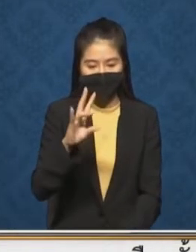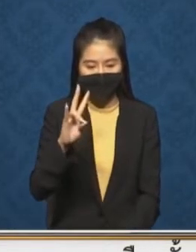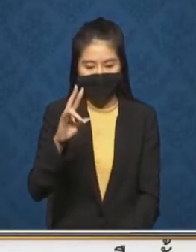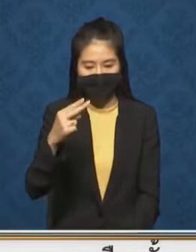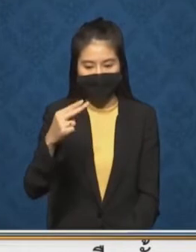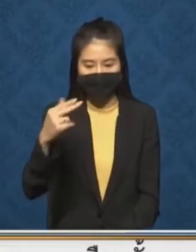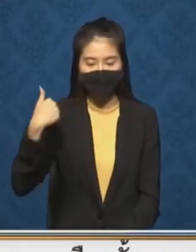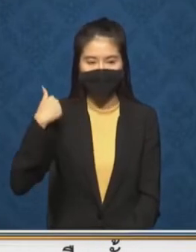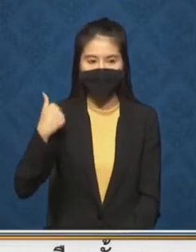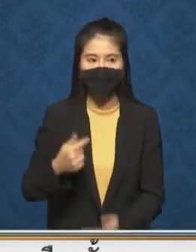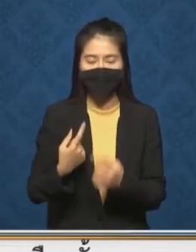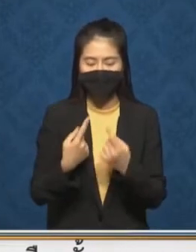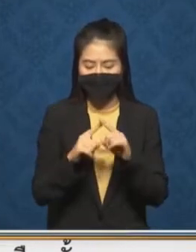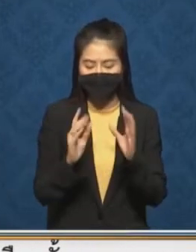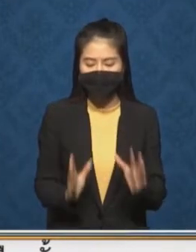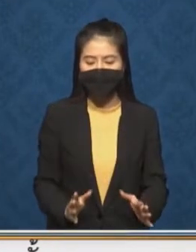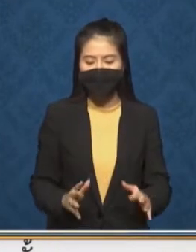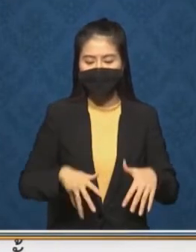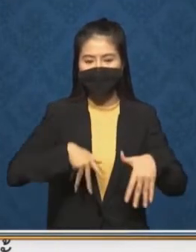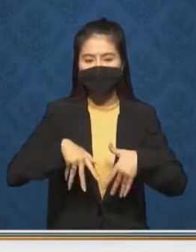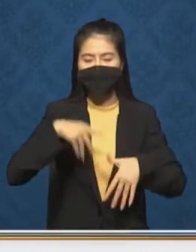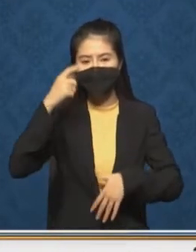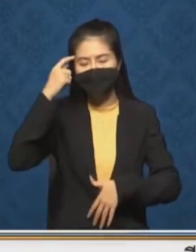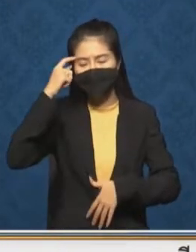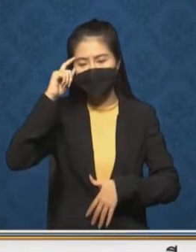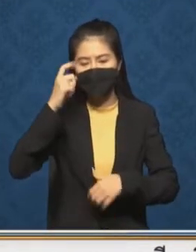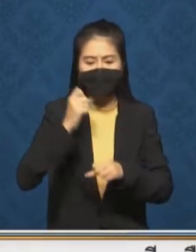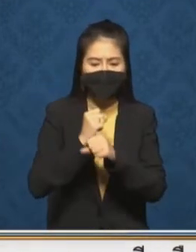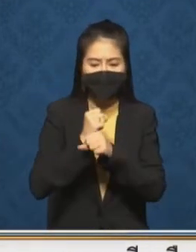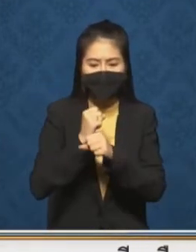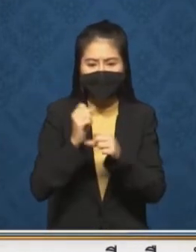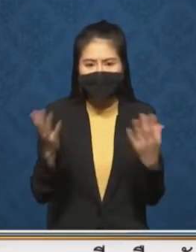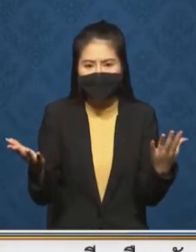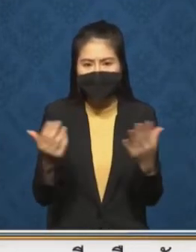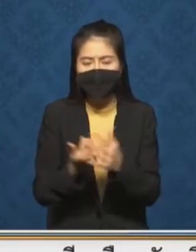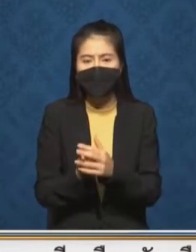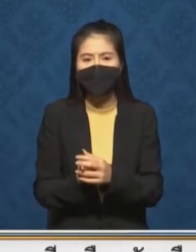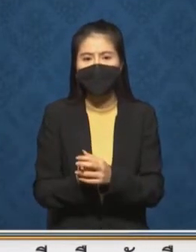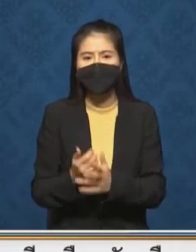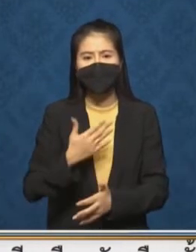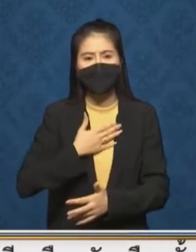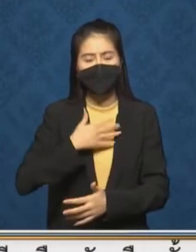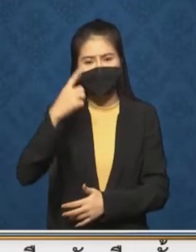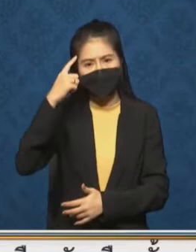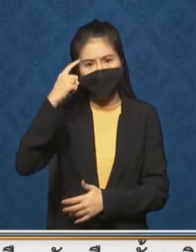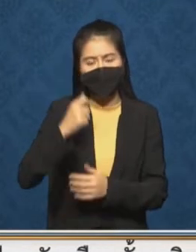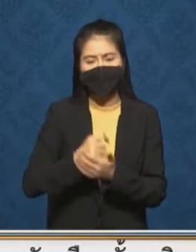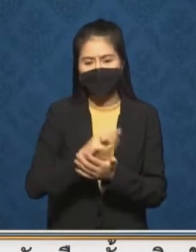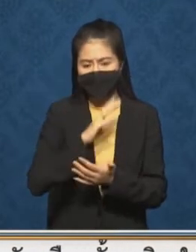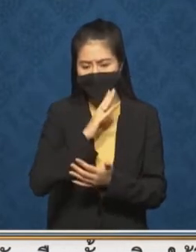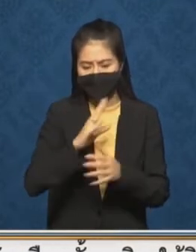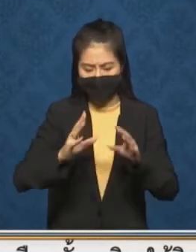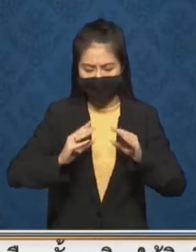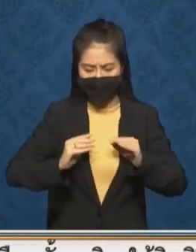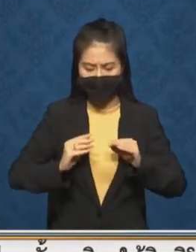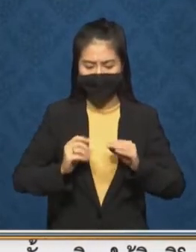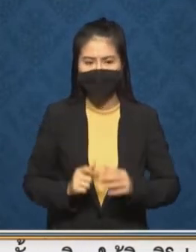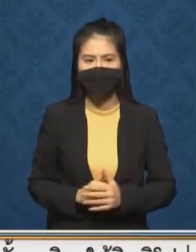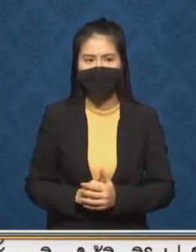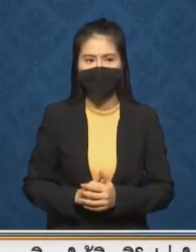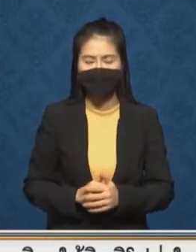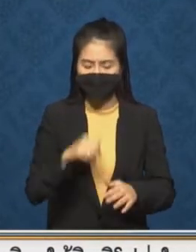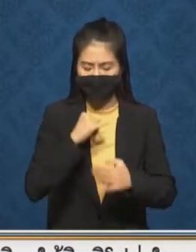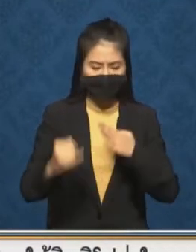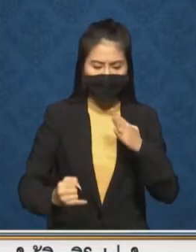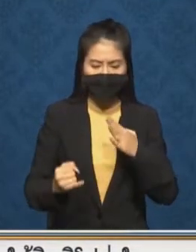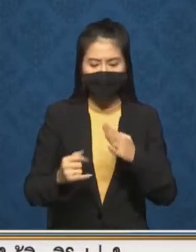ชาบ้านไม่รเรื่องเลยนะครับไม่มีข้อมูลใดๆเลยนะครับเขาก็นึกว่าถ้าเขารัสารภาพมั